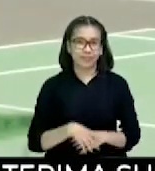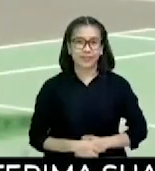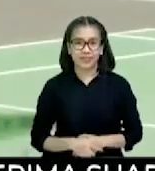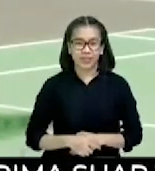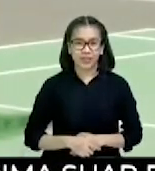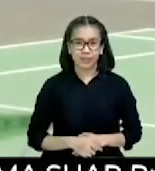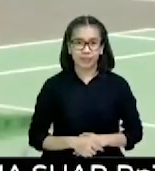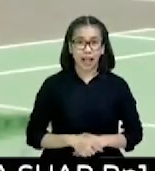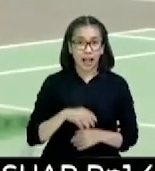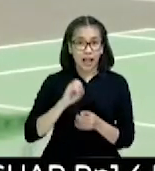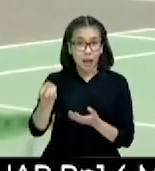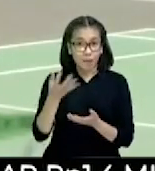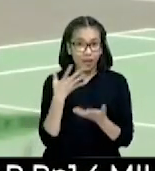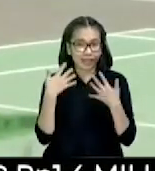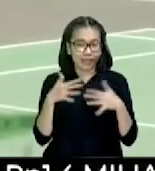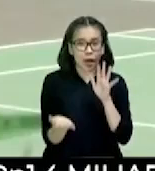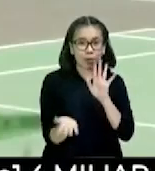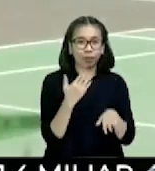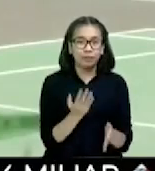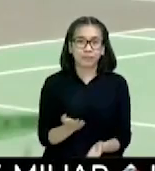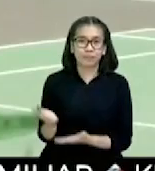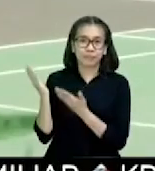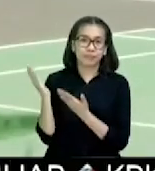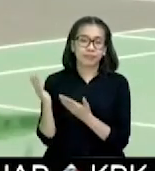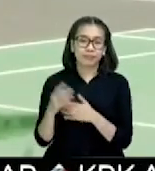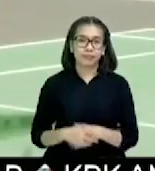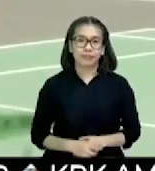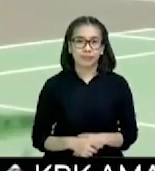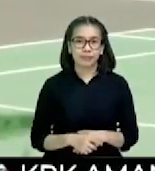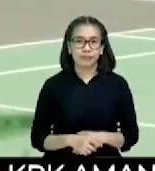Dari Jakarta, Kevin Pakan, Edi Nugroho, Rizky Iqbal, Pioneer News, melaporkan.